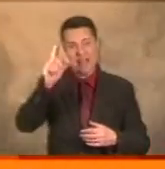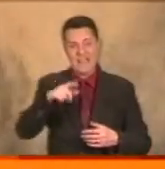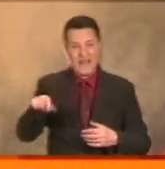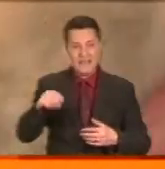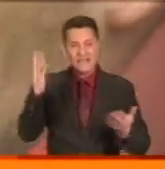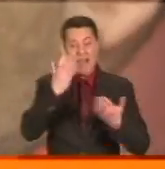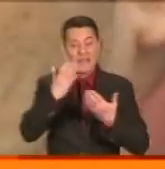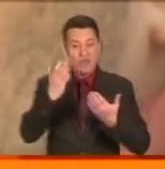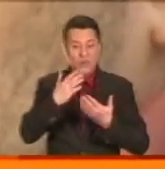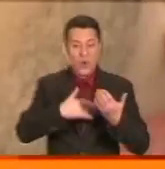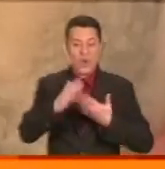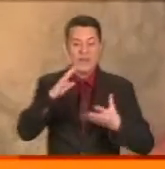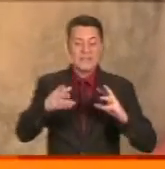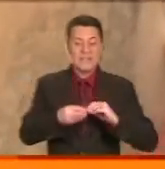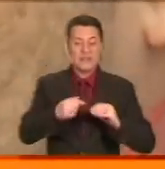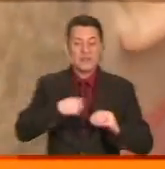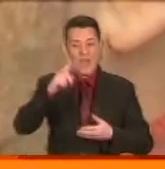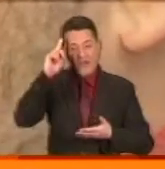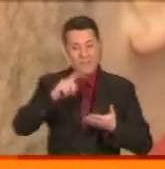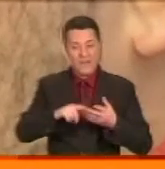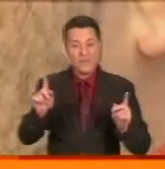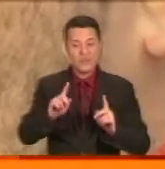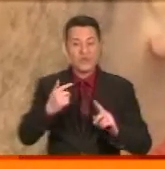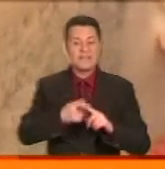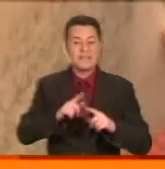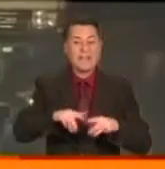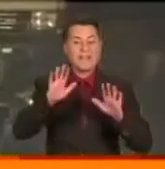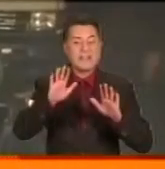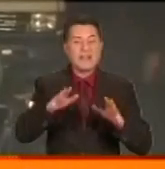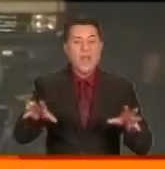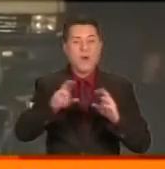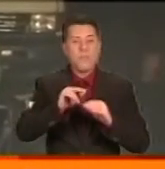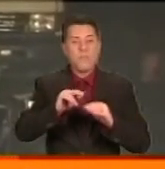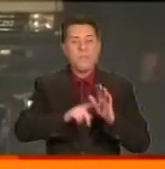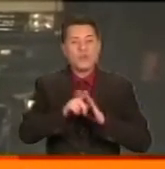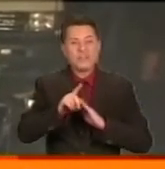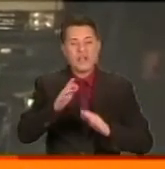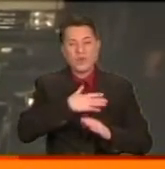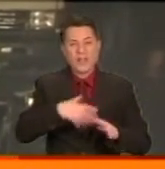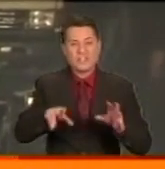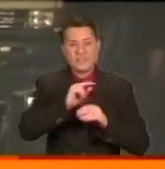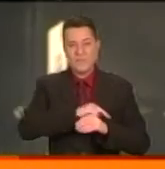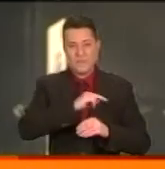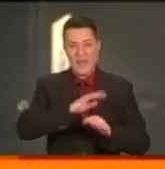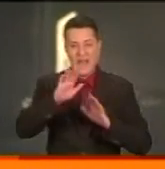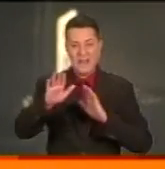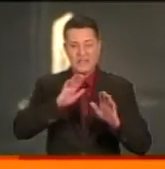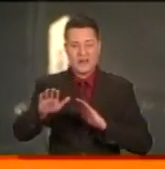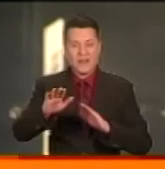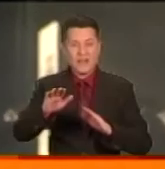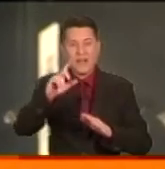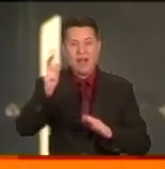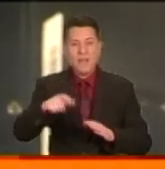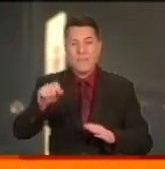зрештою, я впевнений, що це тільки початок нашої співпраці. Режисер стрічки Андреа Маньяні.